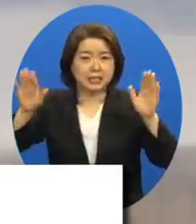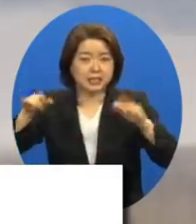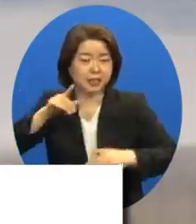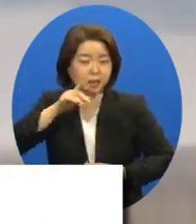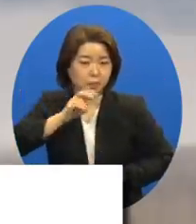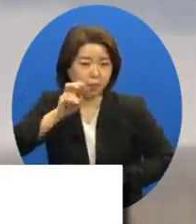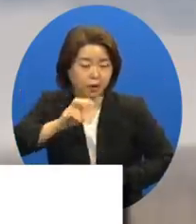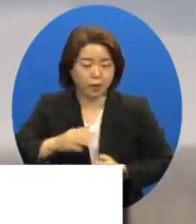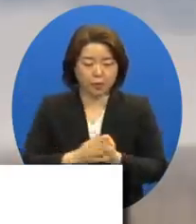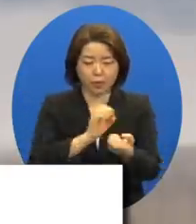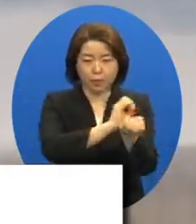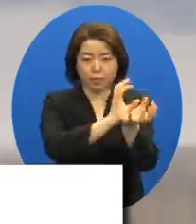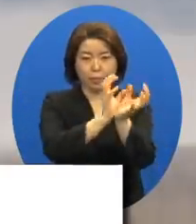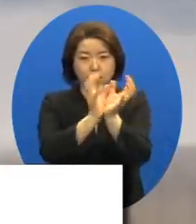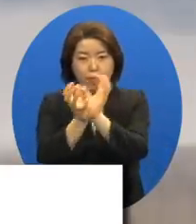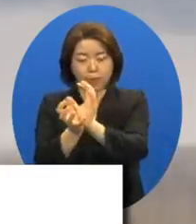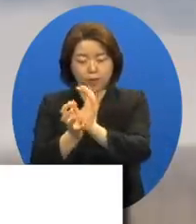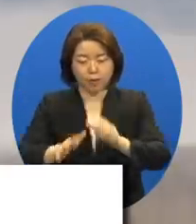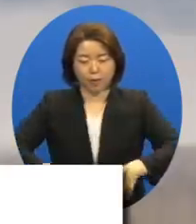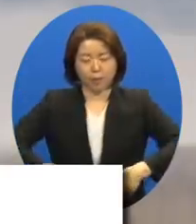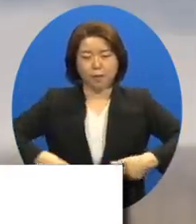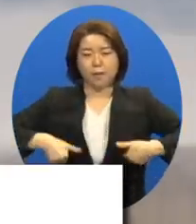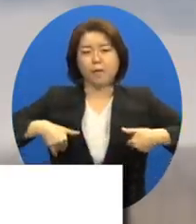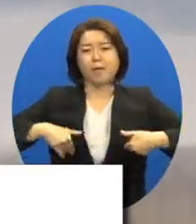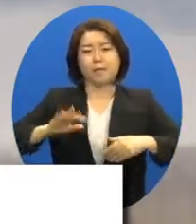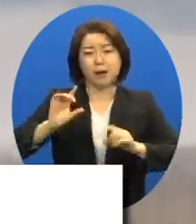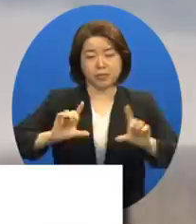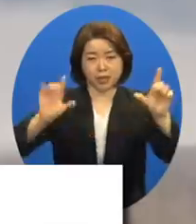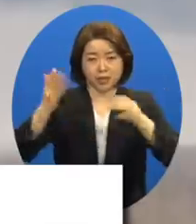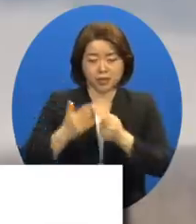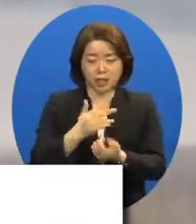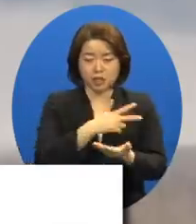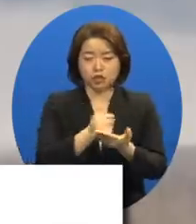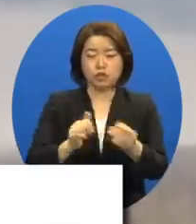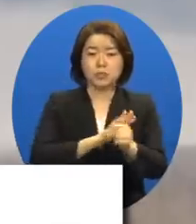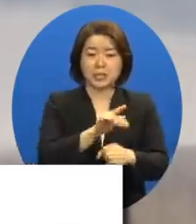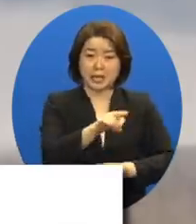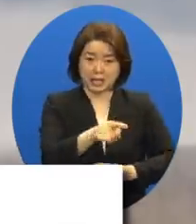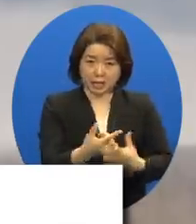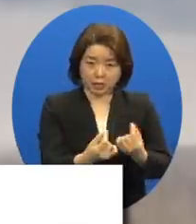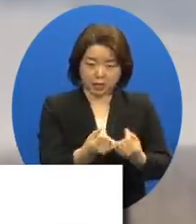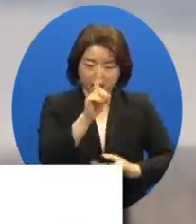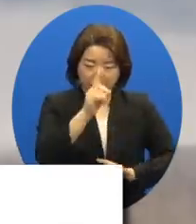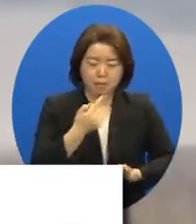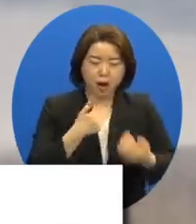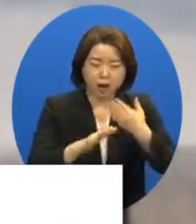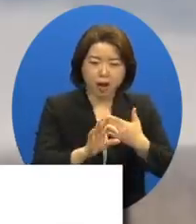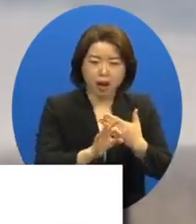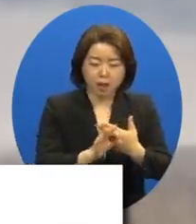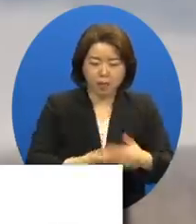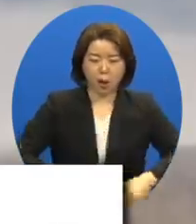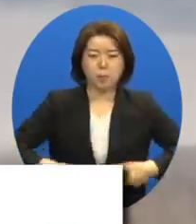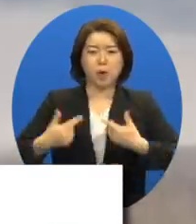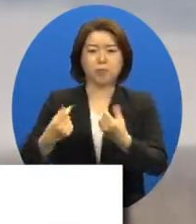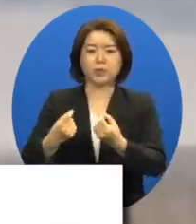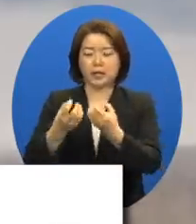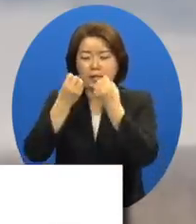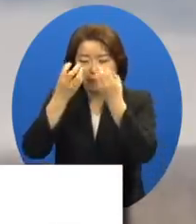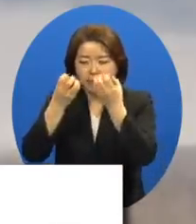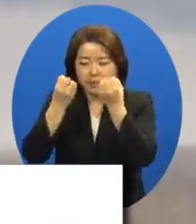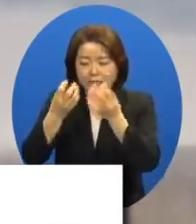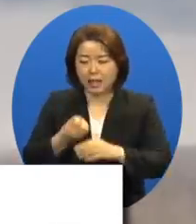피어나 화창한 봄날 질 안에 주님의 사랑 이같이 한번 경험하면 봄과 같은 그 신선함